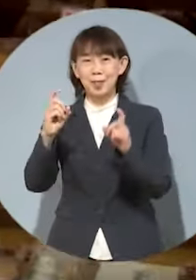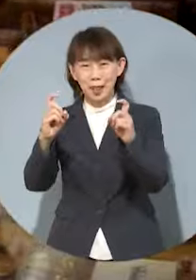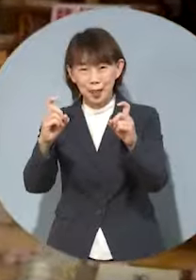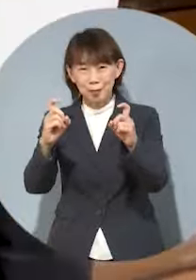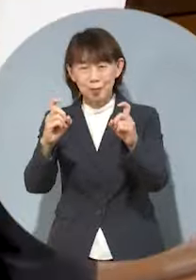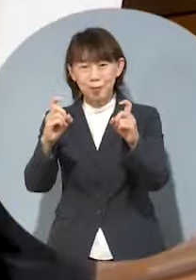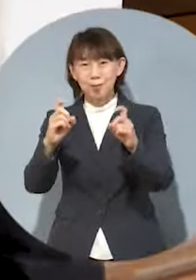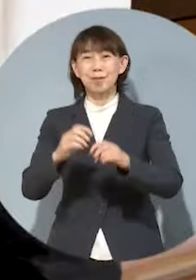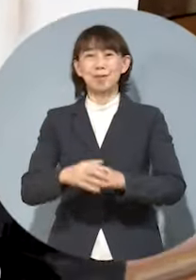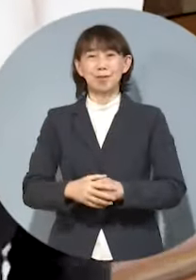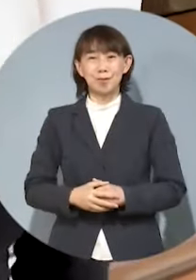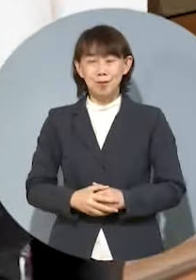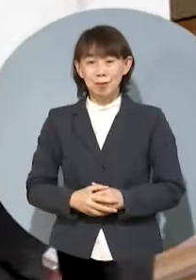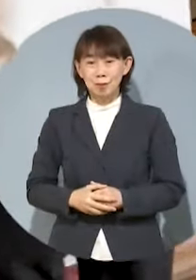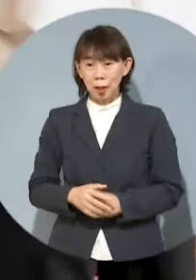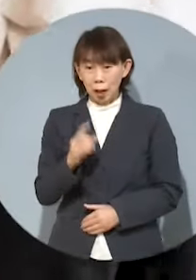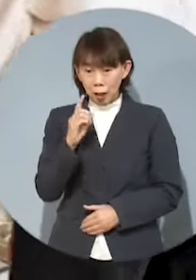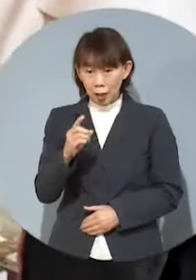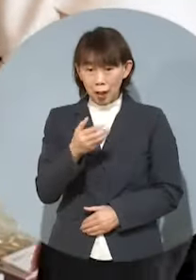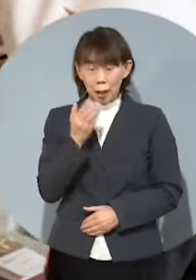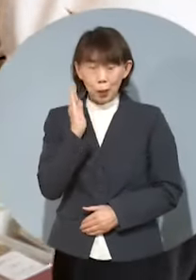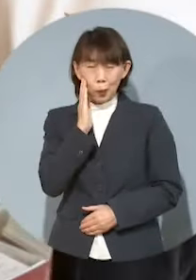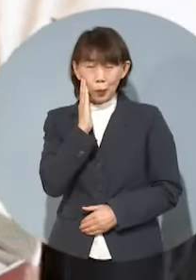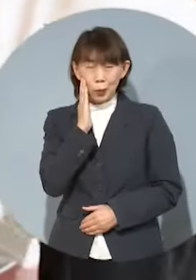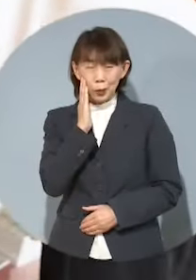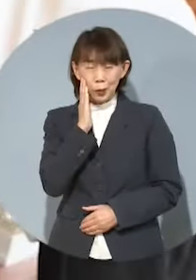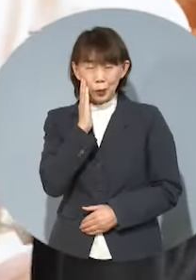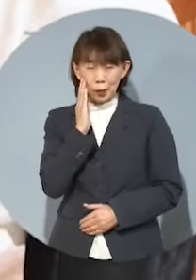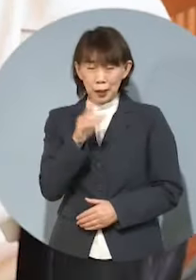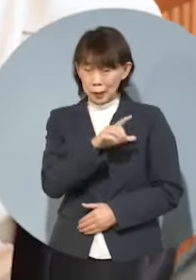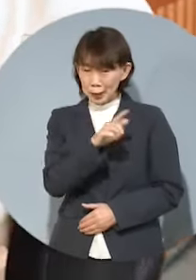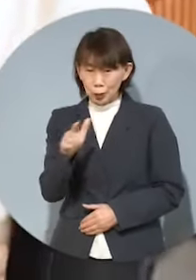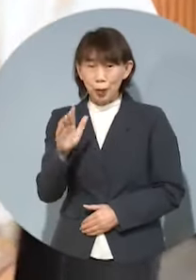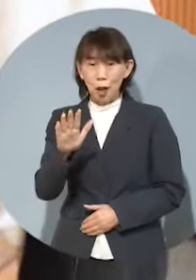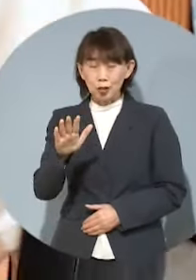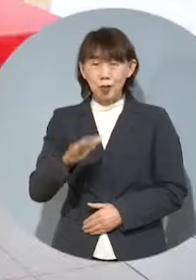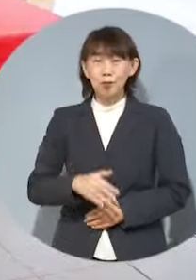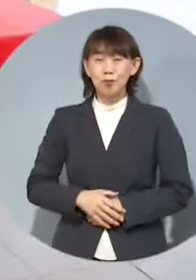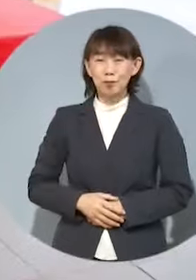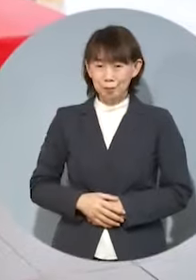は。 あ、美味しそう。すごい、いろいろある。